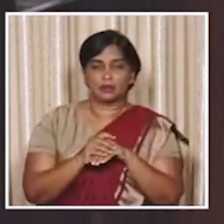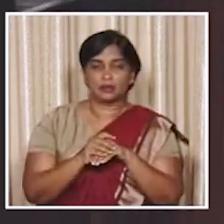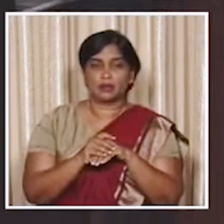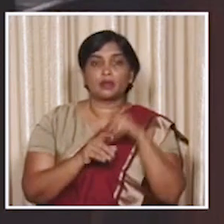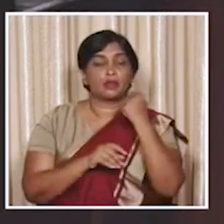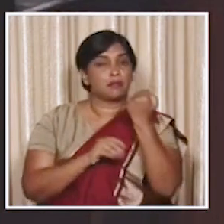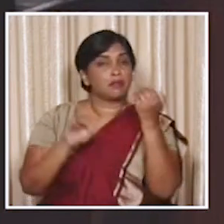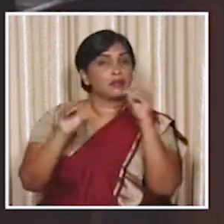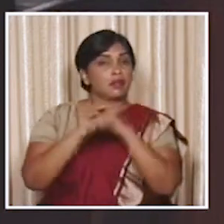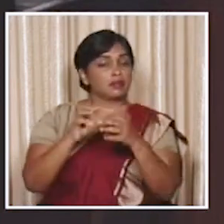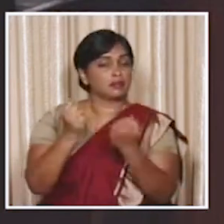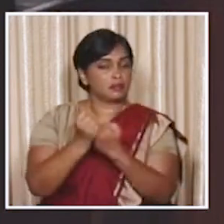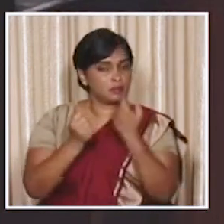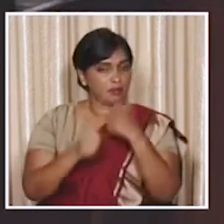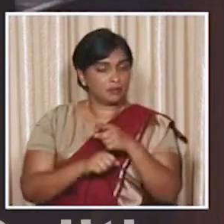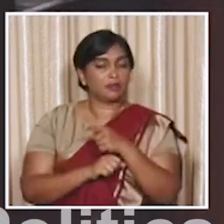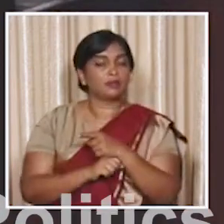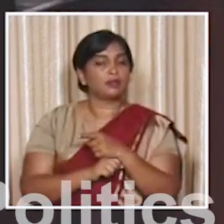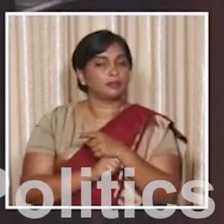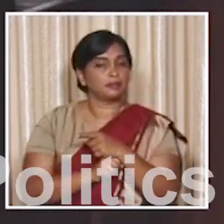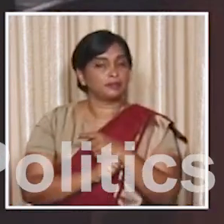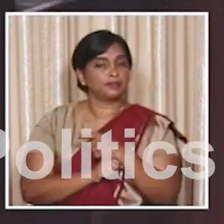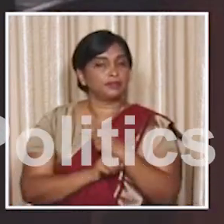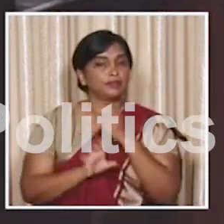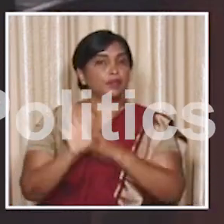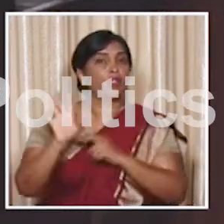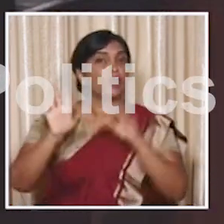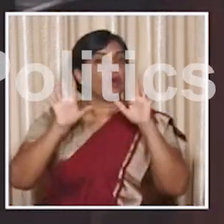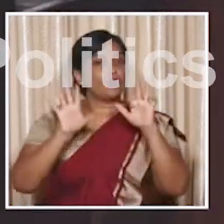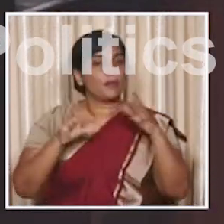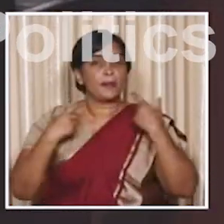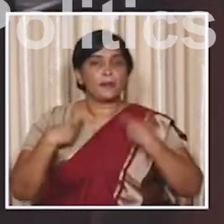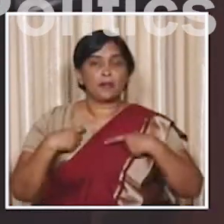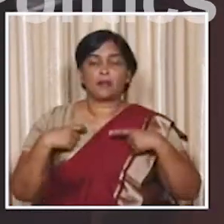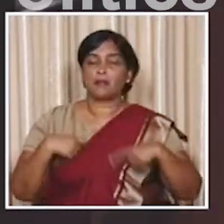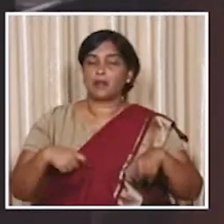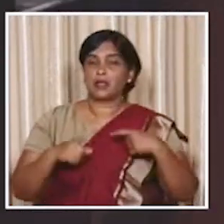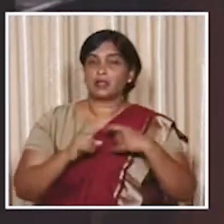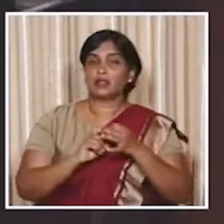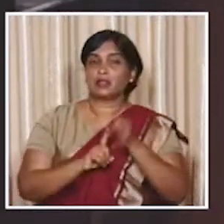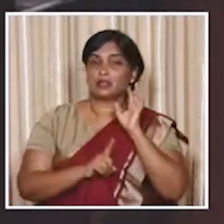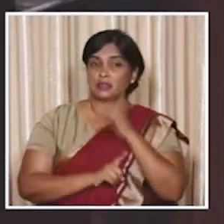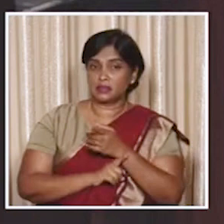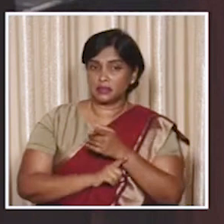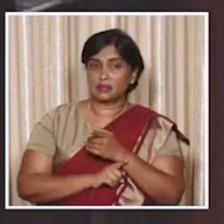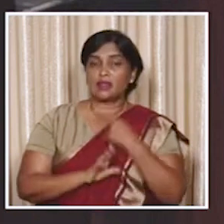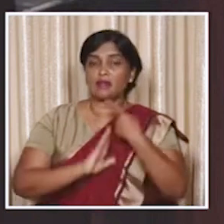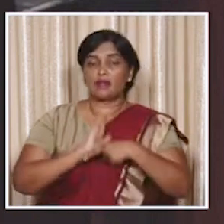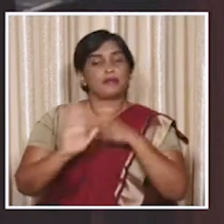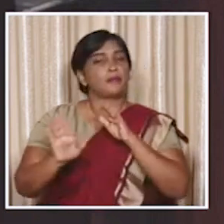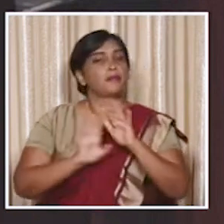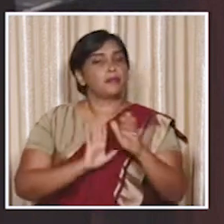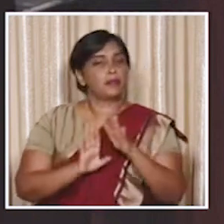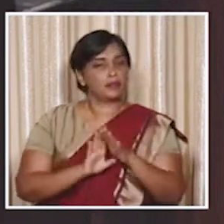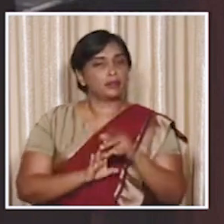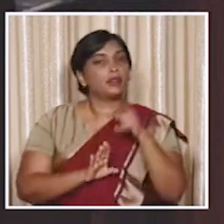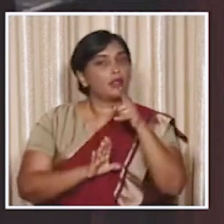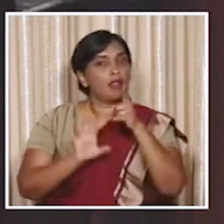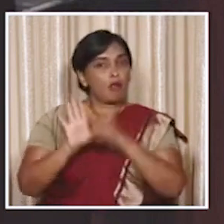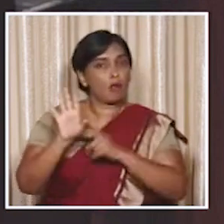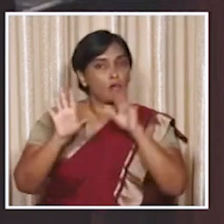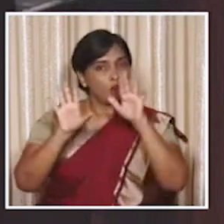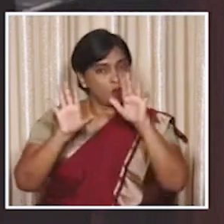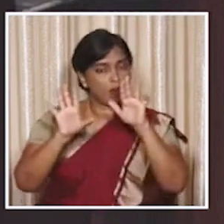ඒ බලයටපත් කරන්න ඇවිල්ලා අවුරුදු 9ක් මහින්ද ජනාධිපතිතුමා රට පාලනය කරා. දැන් ඒතර ඒකත්